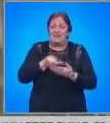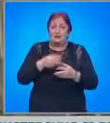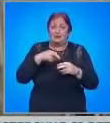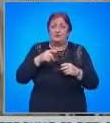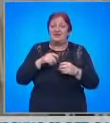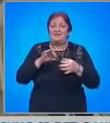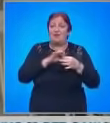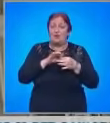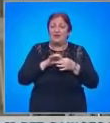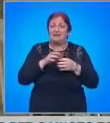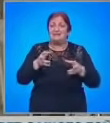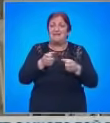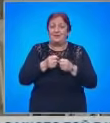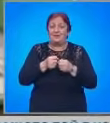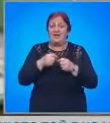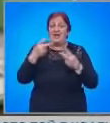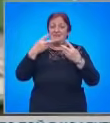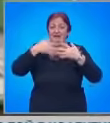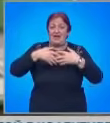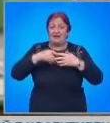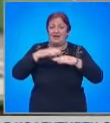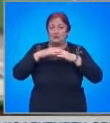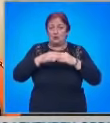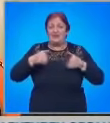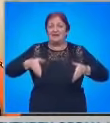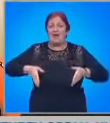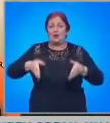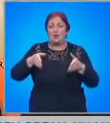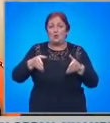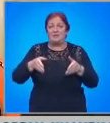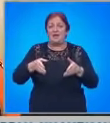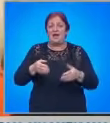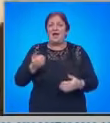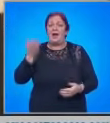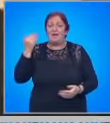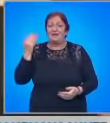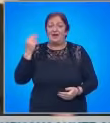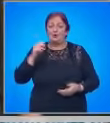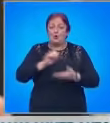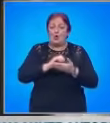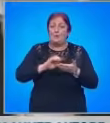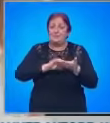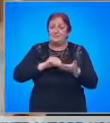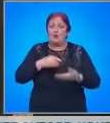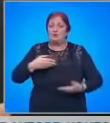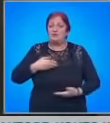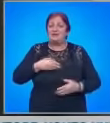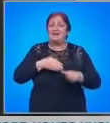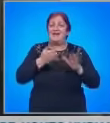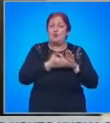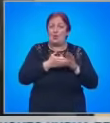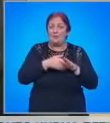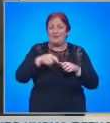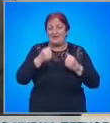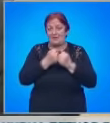Проверяват се и контрактите за наемане на техника и строители за автобана. Имаше и предварително писма, които са ни искали документи, сега вече